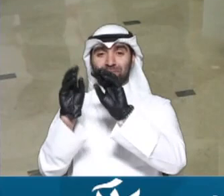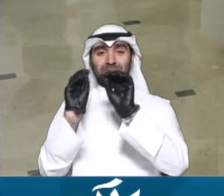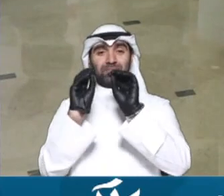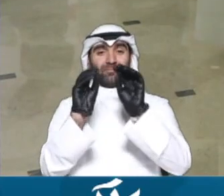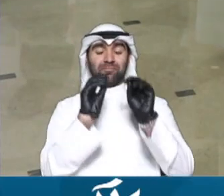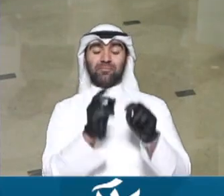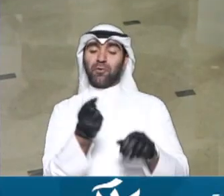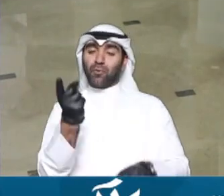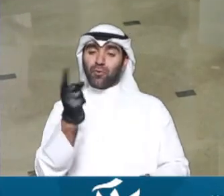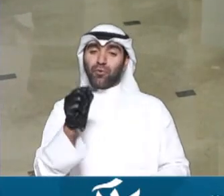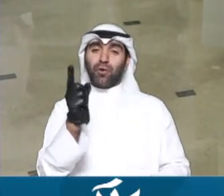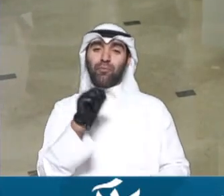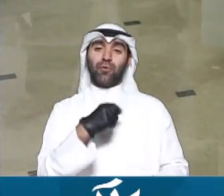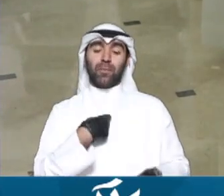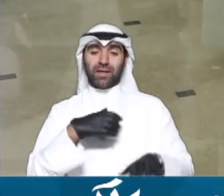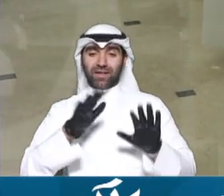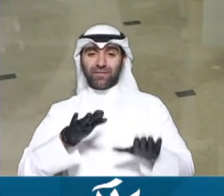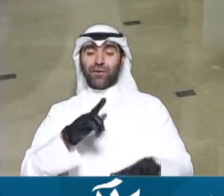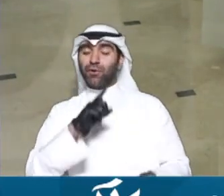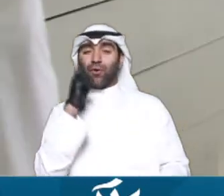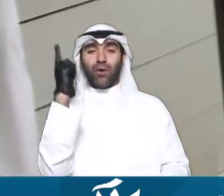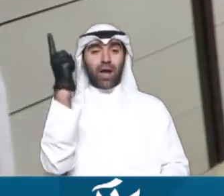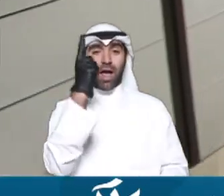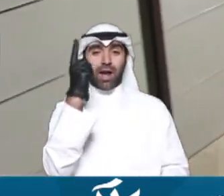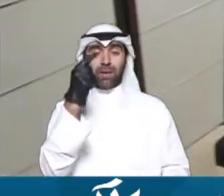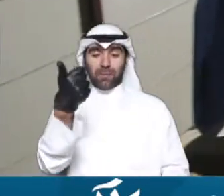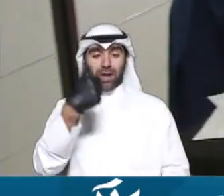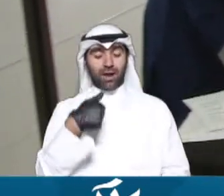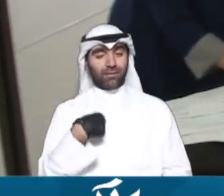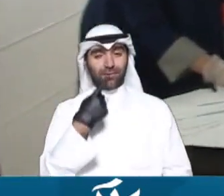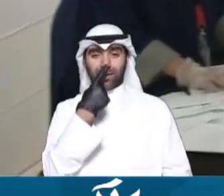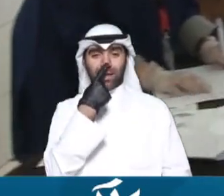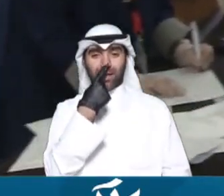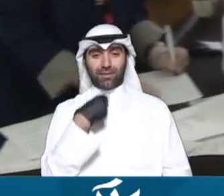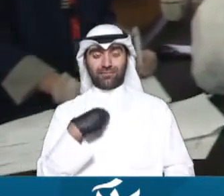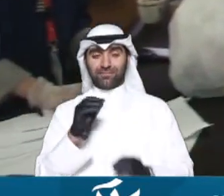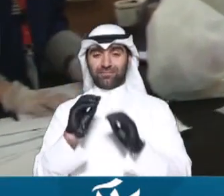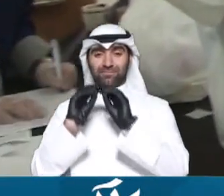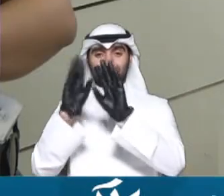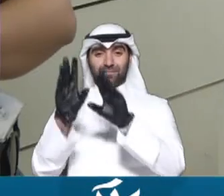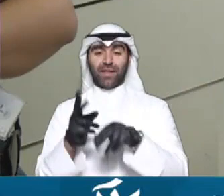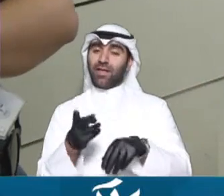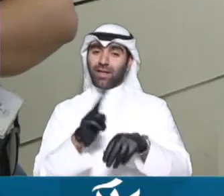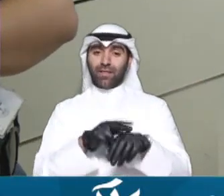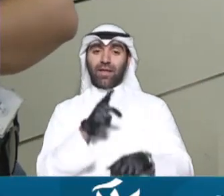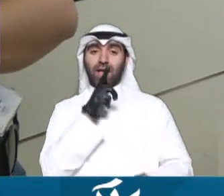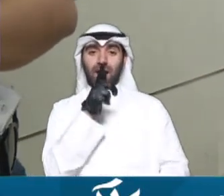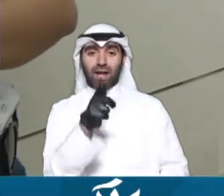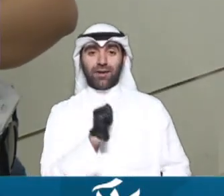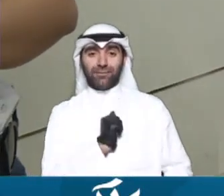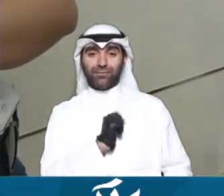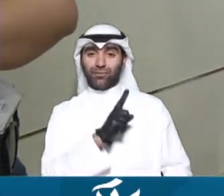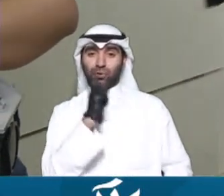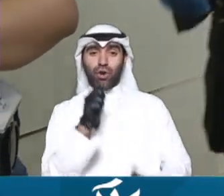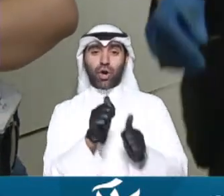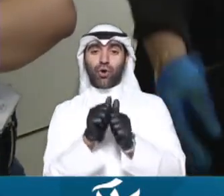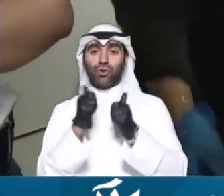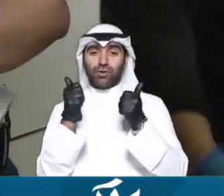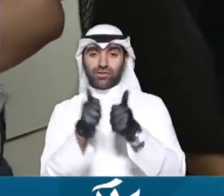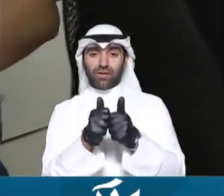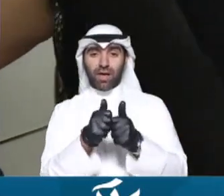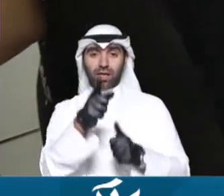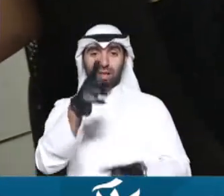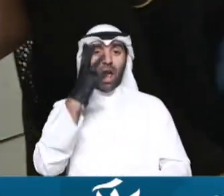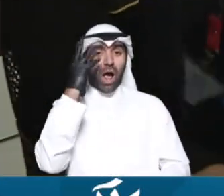كمامات وقفازات ومعقمات لباب المنزل، كما تم فتح الباب لأقارب الطلبة الراغبين في توصيل مواد لأبنائهم